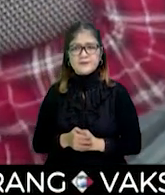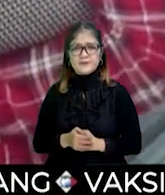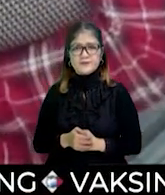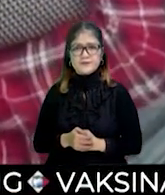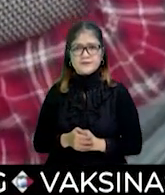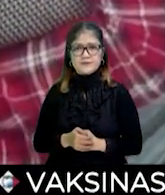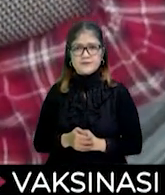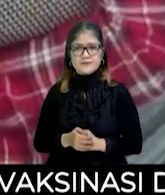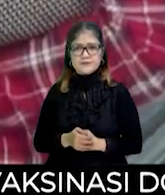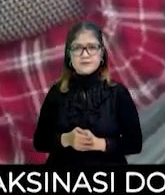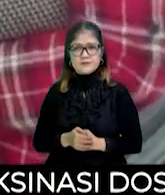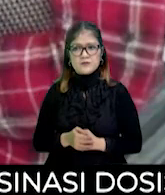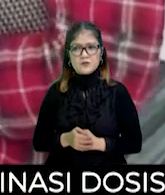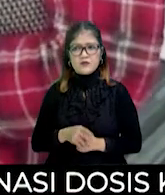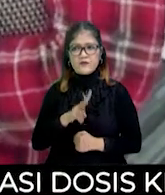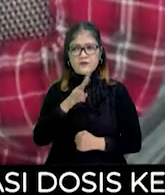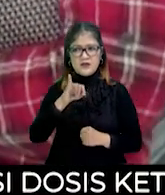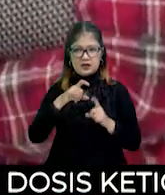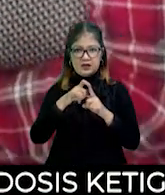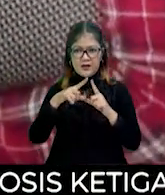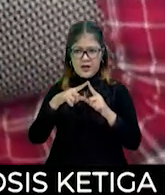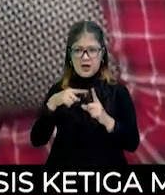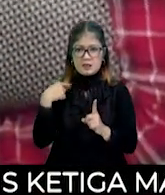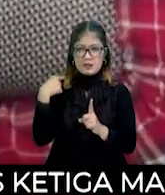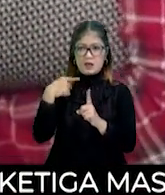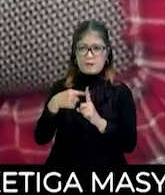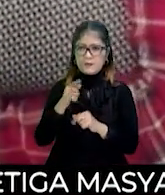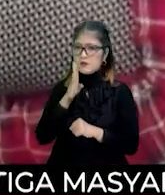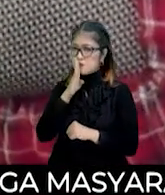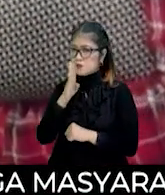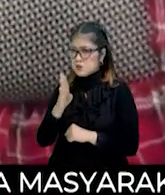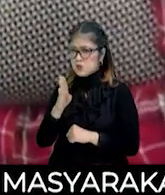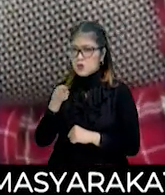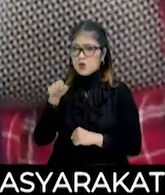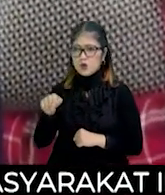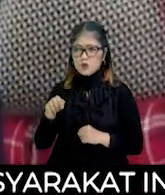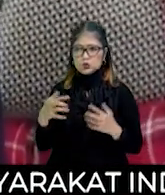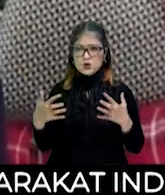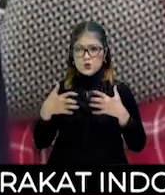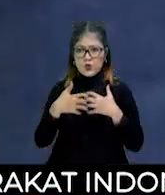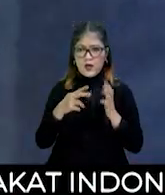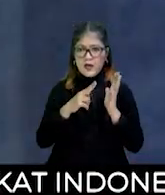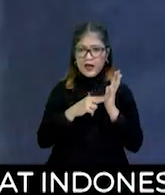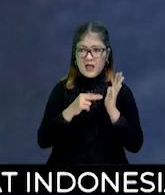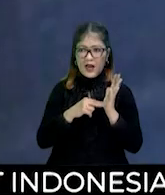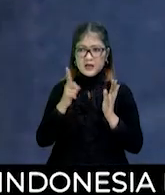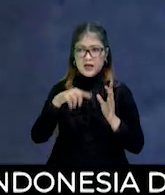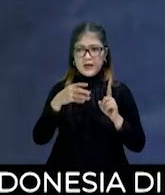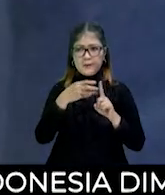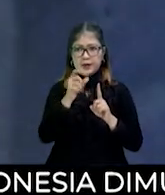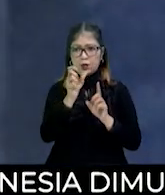Fida Meilini menambahkan, kejujuran bekerja yang dilakukan oleh Dewi Lestari merupakan tindakan yang sesuai dengan nilai akhlak BUMN yang